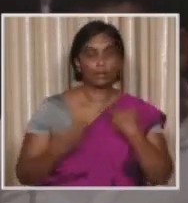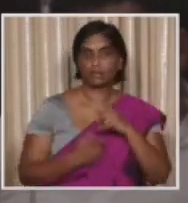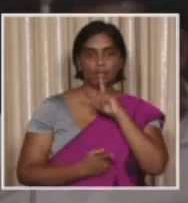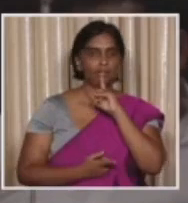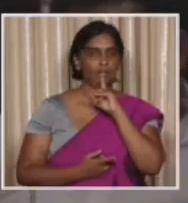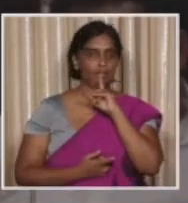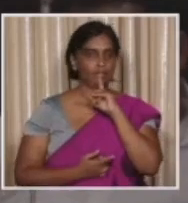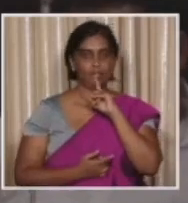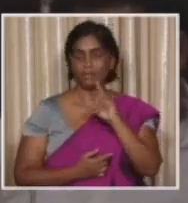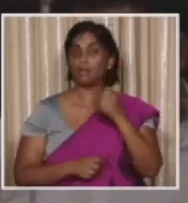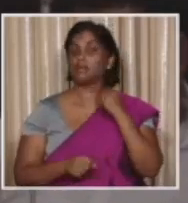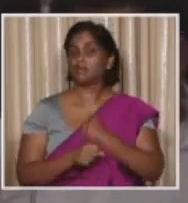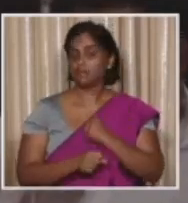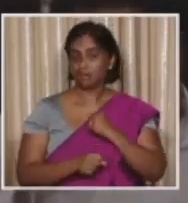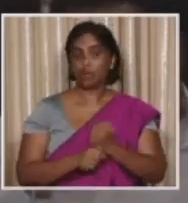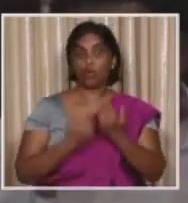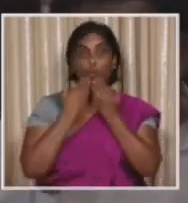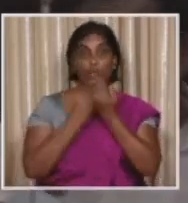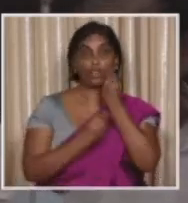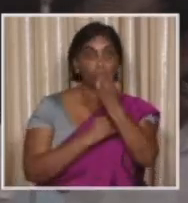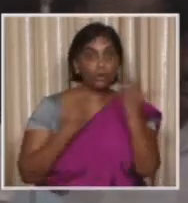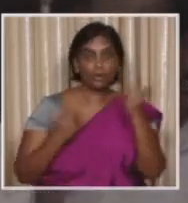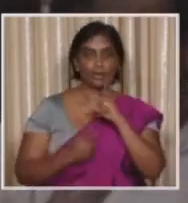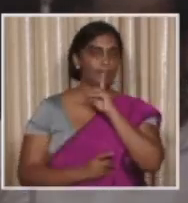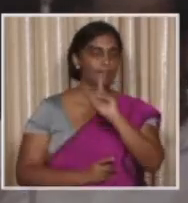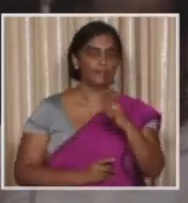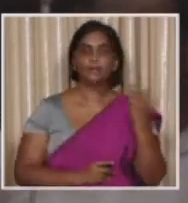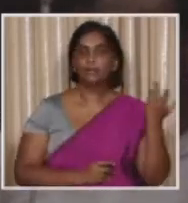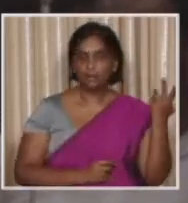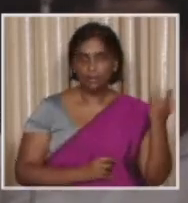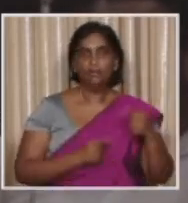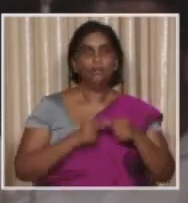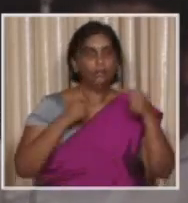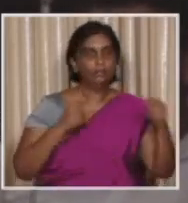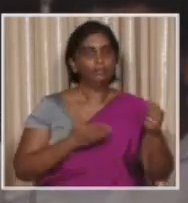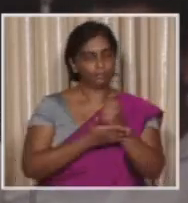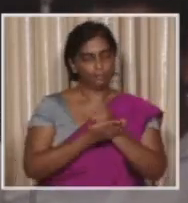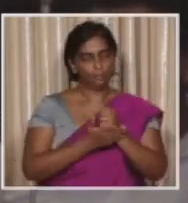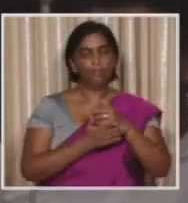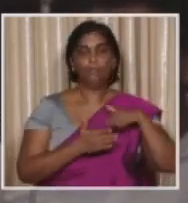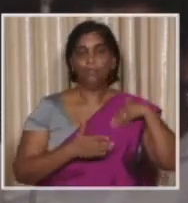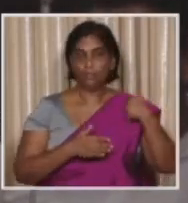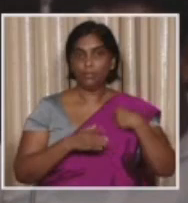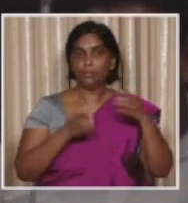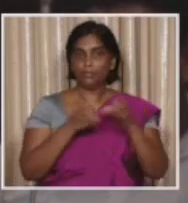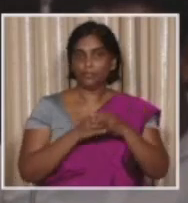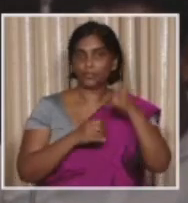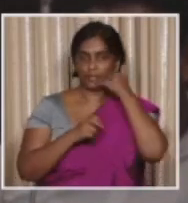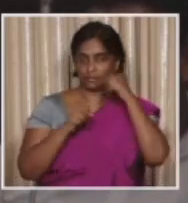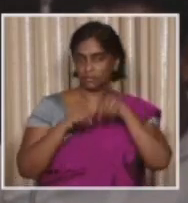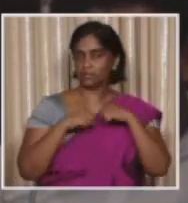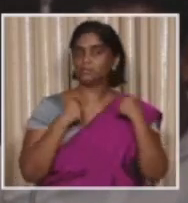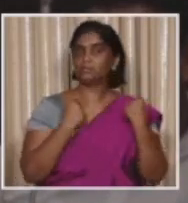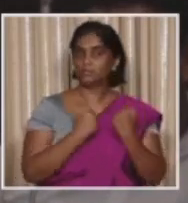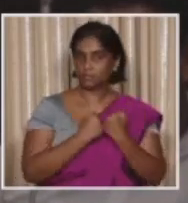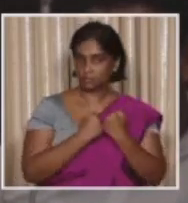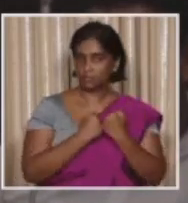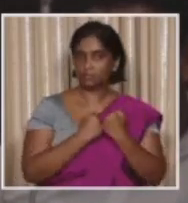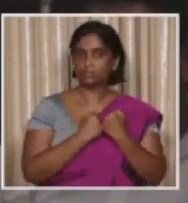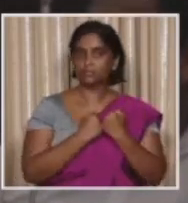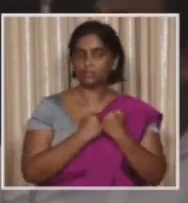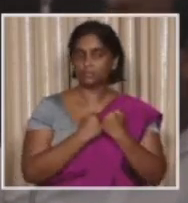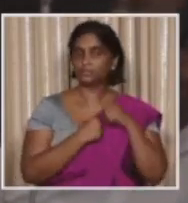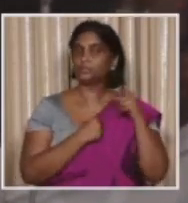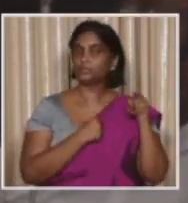එහෙම රජයට උපදෙස් දුන්නේ නැහැ කියලා. විපක්ෂයේ නියෝජනය කරන ප්‍රධාන විපක්ෂයේ සමගි ජන බලවේගය